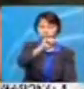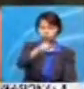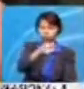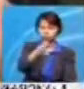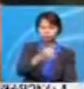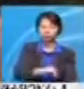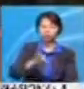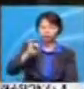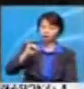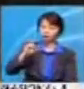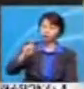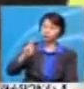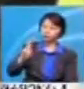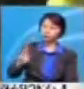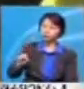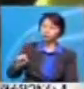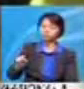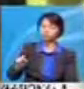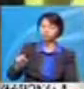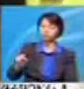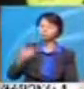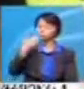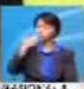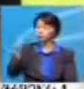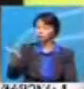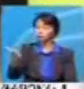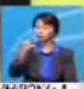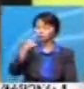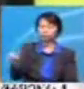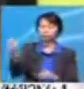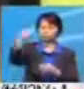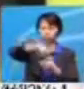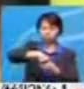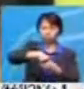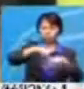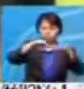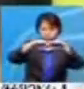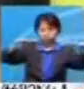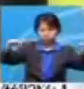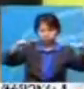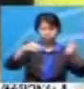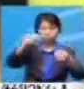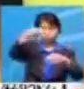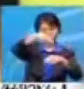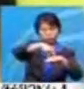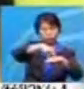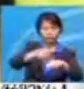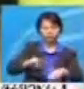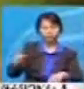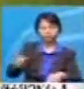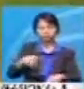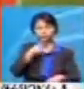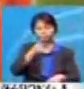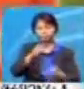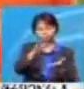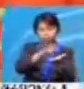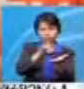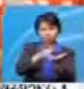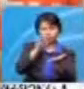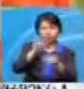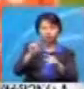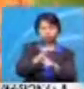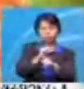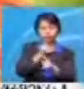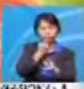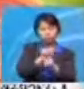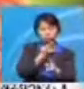dan ISN kerana memberikan kepercayaan kepada dirinya menyertai program podium. Azizul menegaskan kesempatan itu akan digunakan sebaik